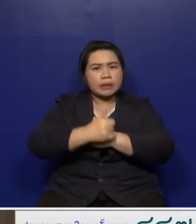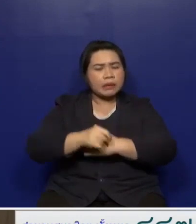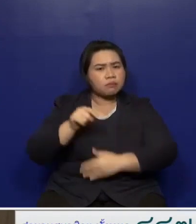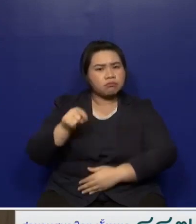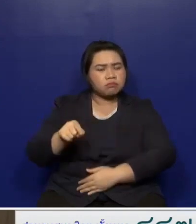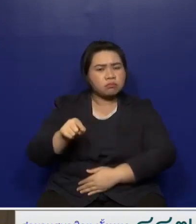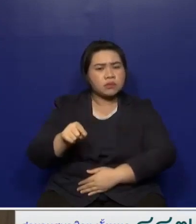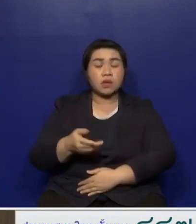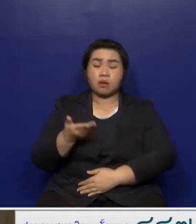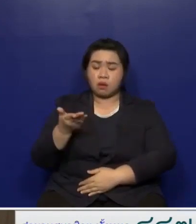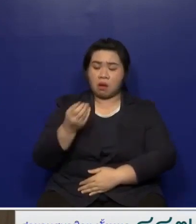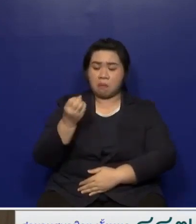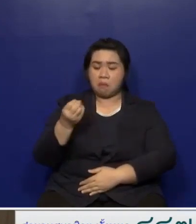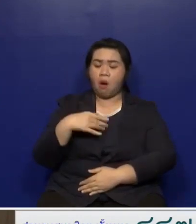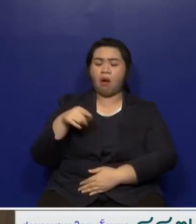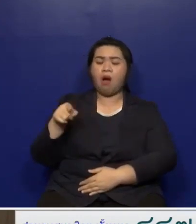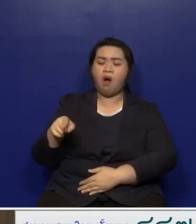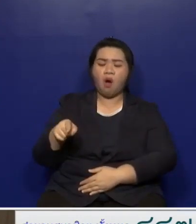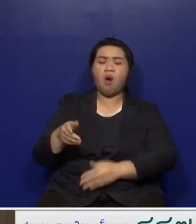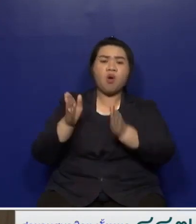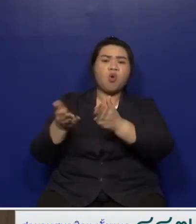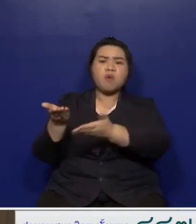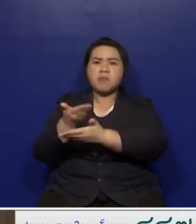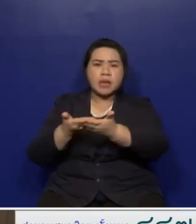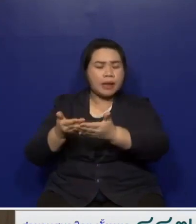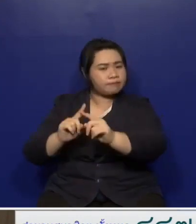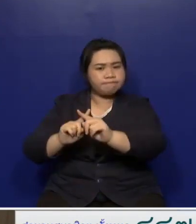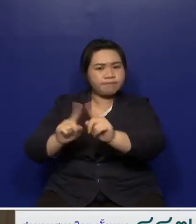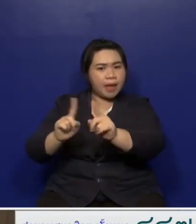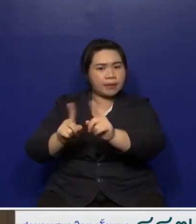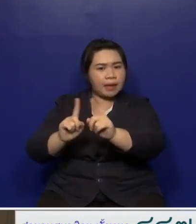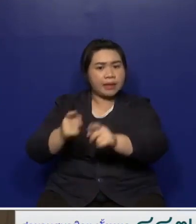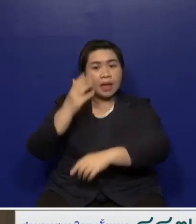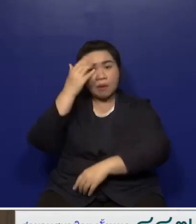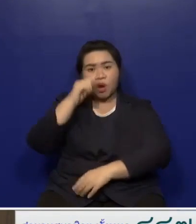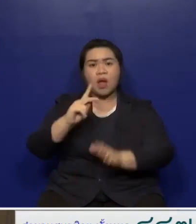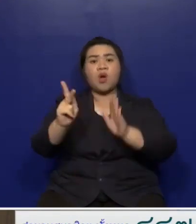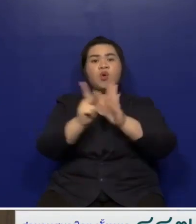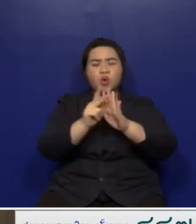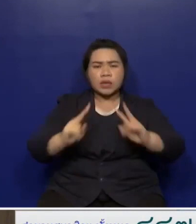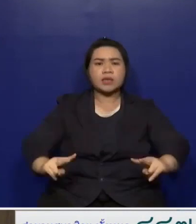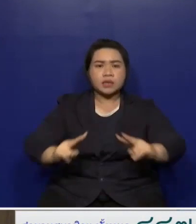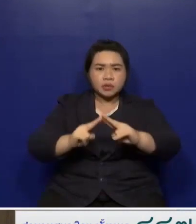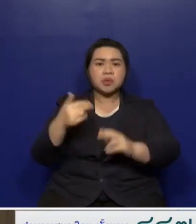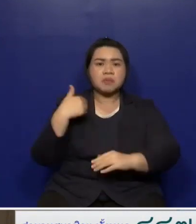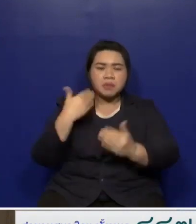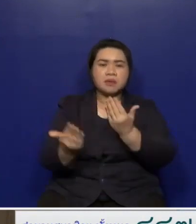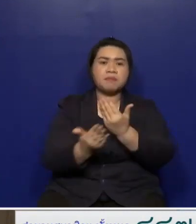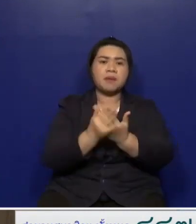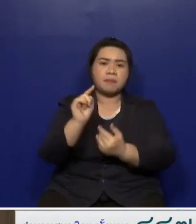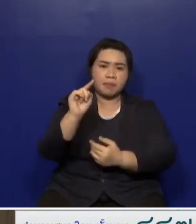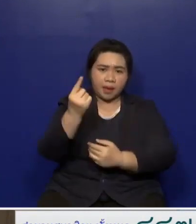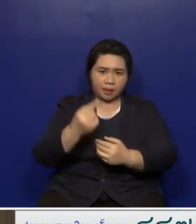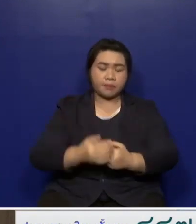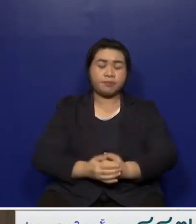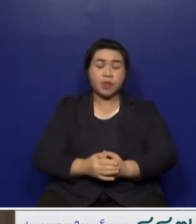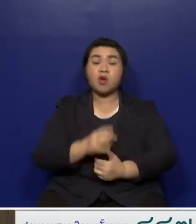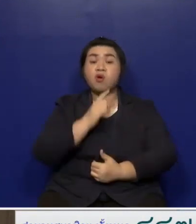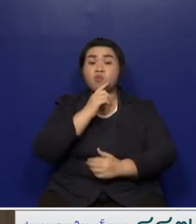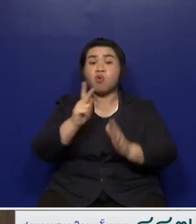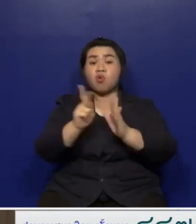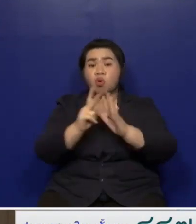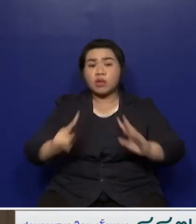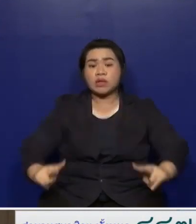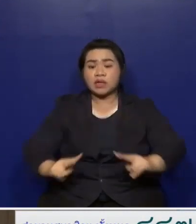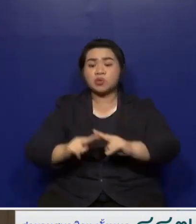ท่านประทานครับพไวไปออกกดกัซวงอีกนะครัไปออกกับซวงอีกแล้วถ้าพวก